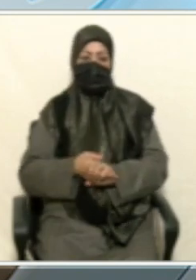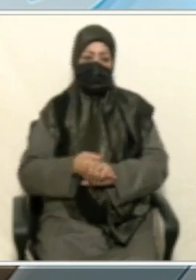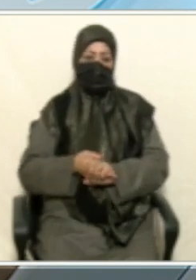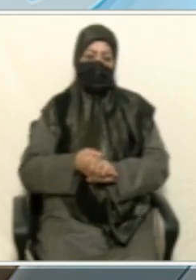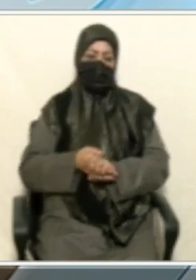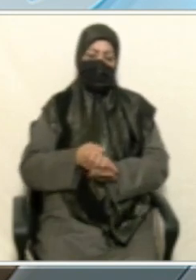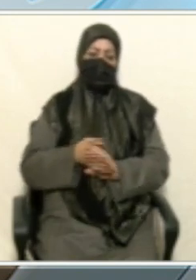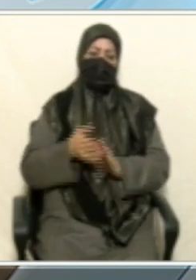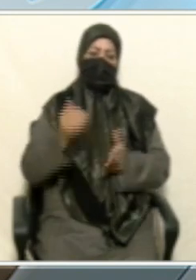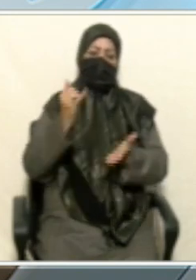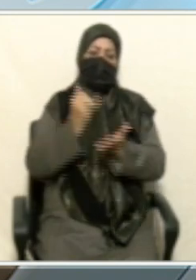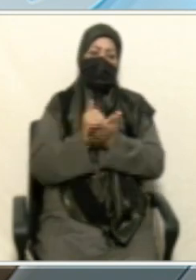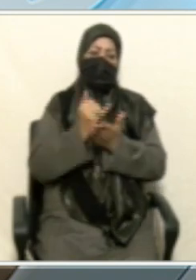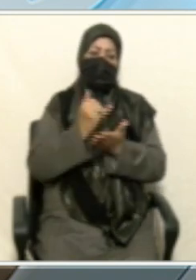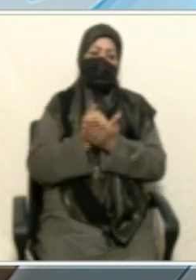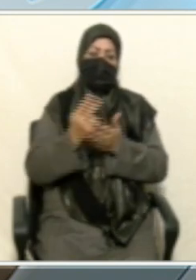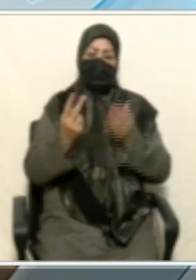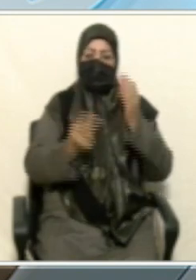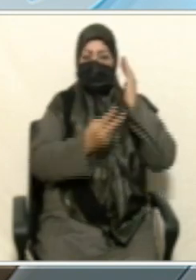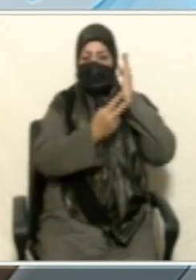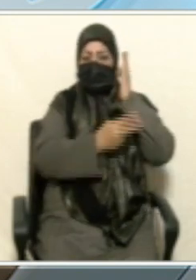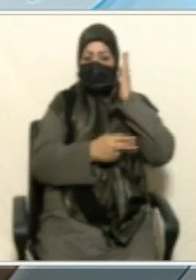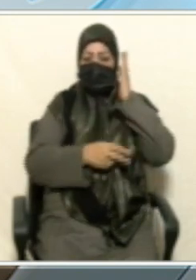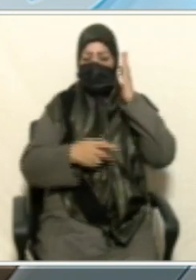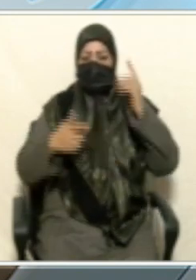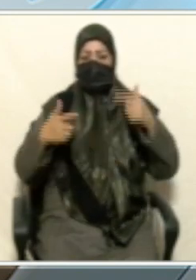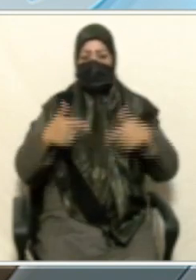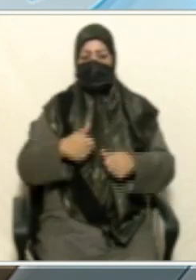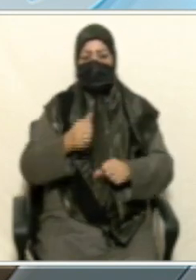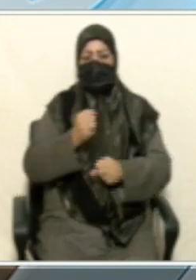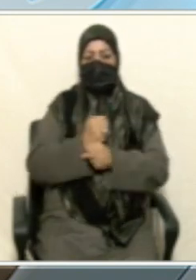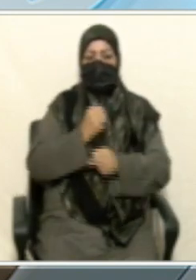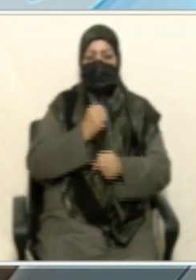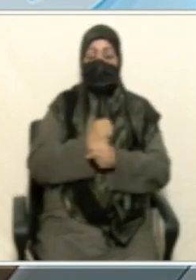التي يكره فعلها بين هذين الوقتين